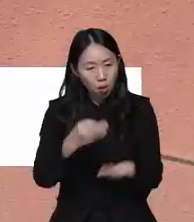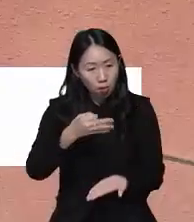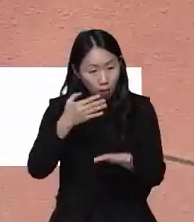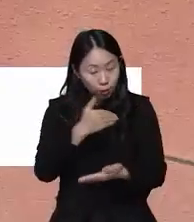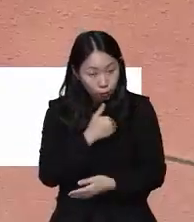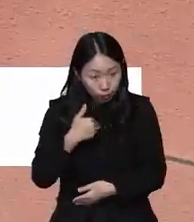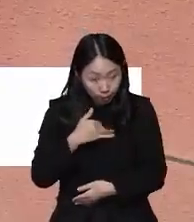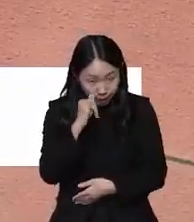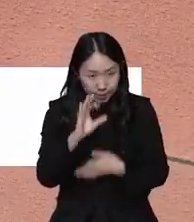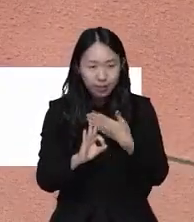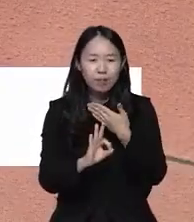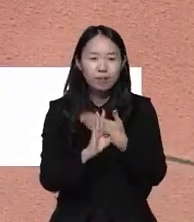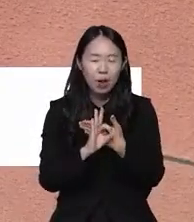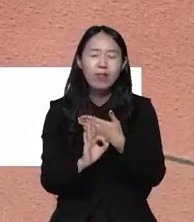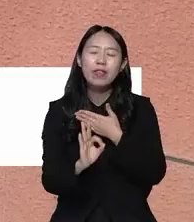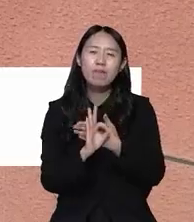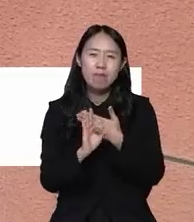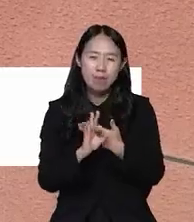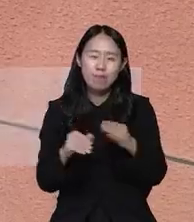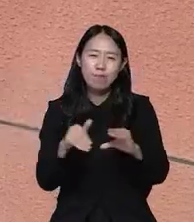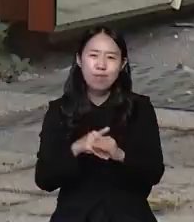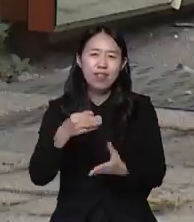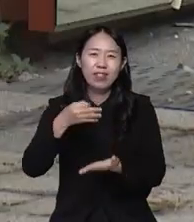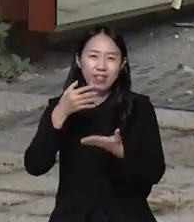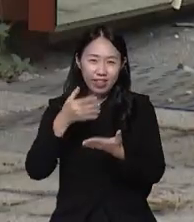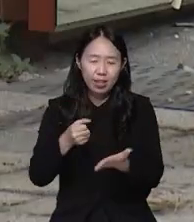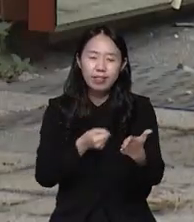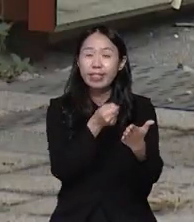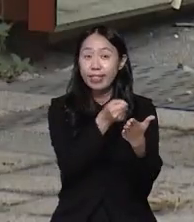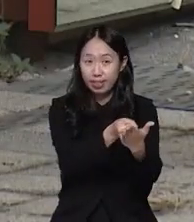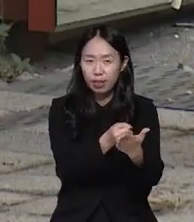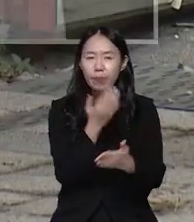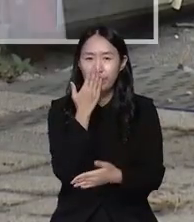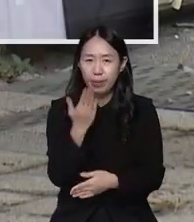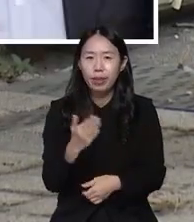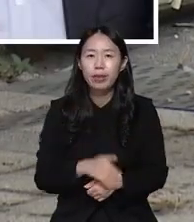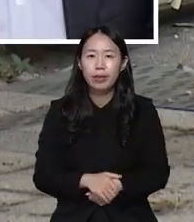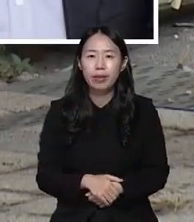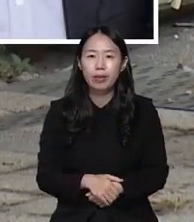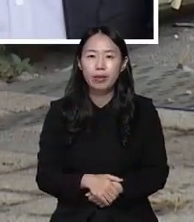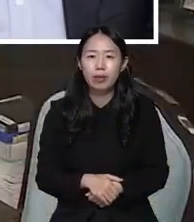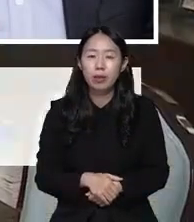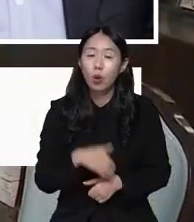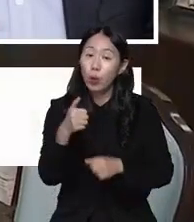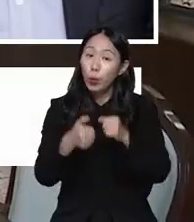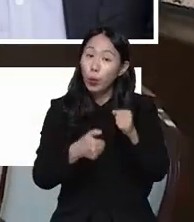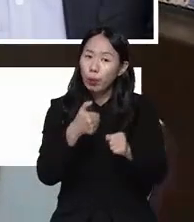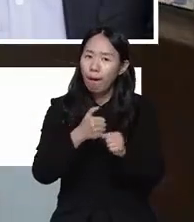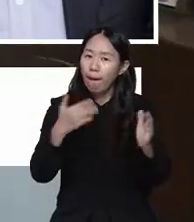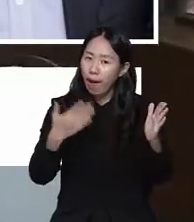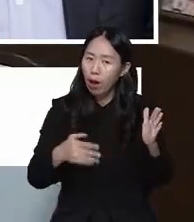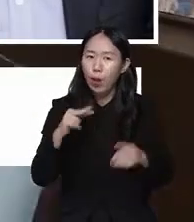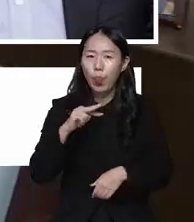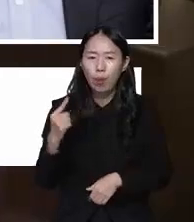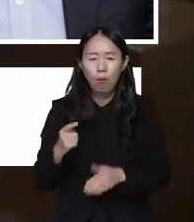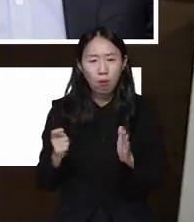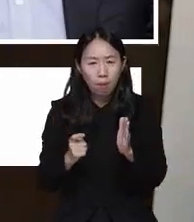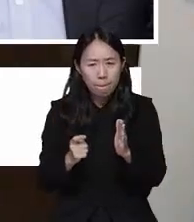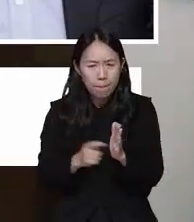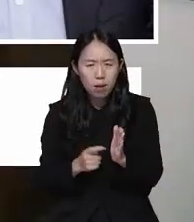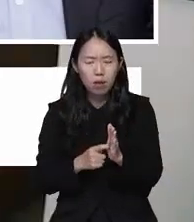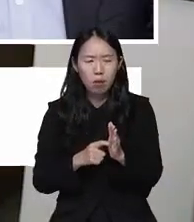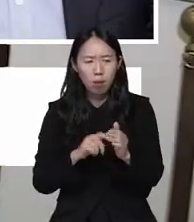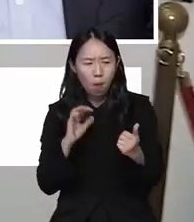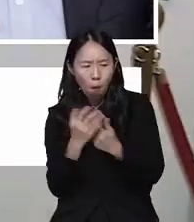인정된다면 예비문화재로 지정하고 개발 행위를 막을 수 있습니다. 50년이 안 됐더라도 긴급하게